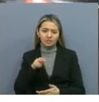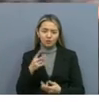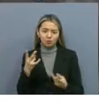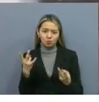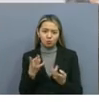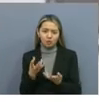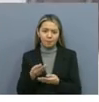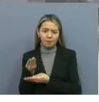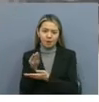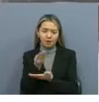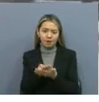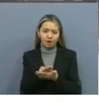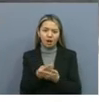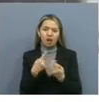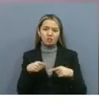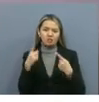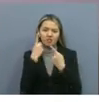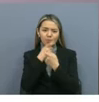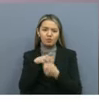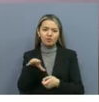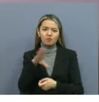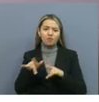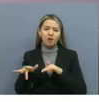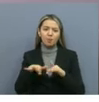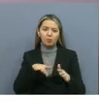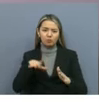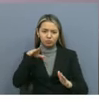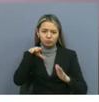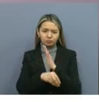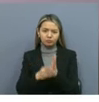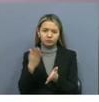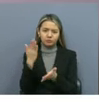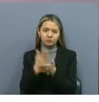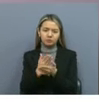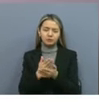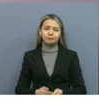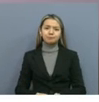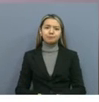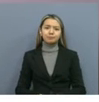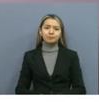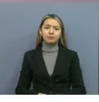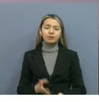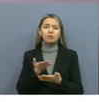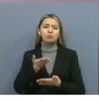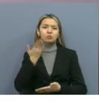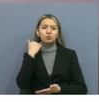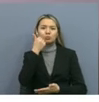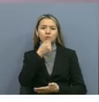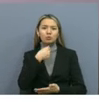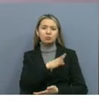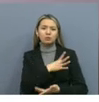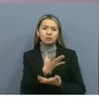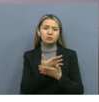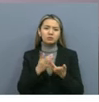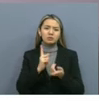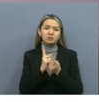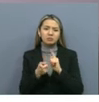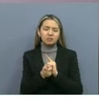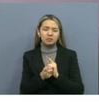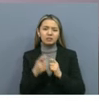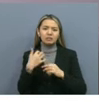деректер жүйеден алынады. Размер адресной социальной помощи. Өткен жылы бірқатар өзгерістер енгізілген болатын. Ең төменгі